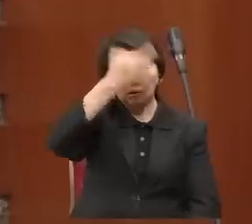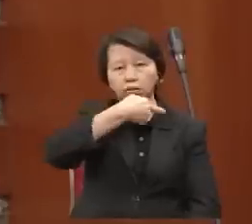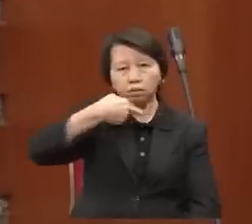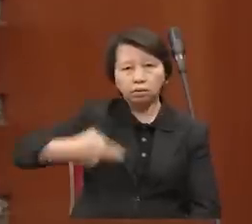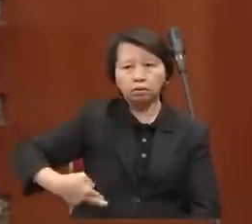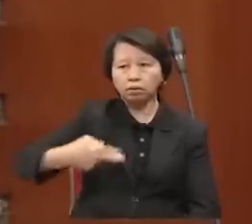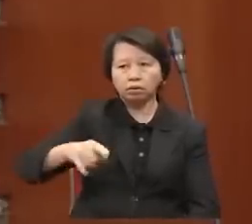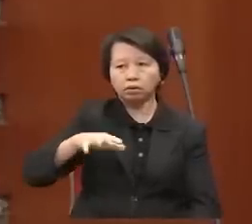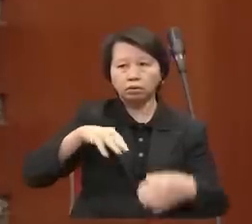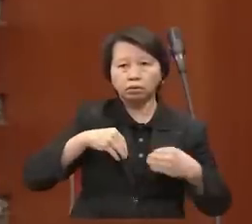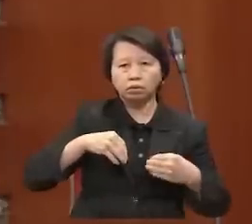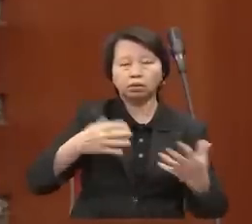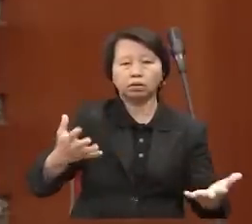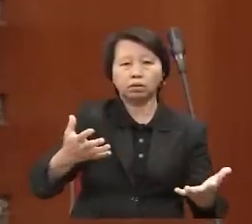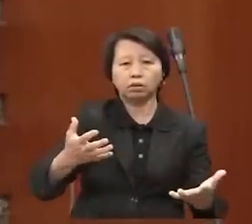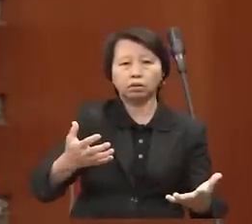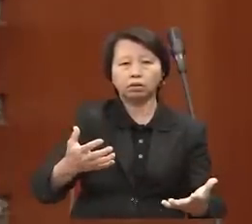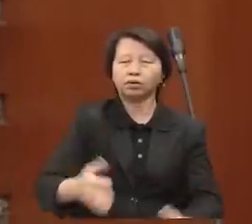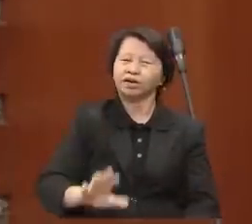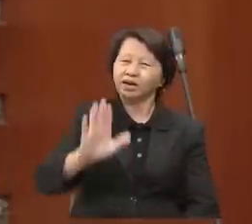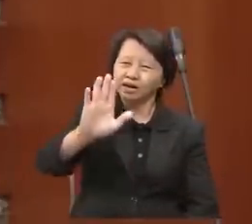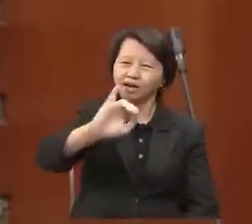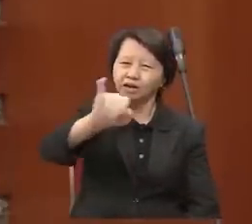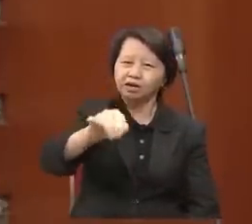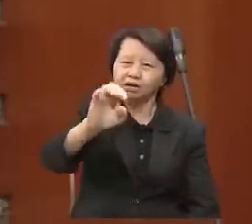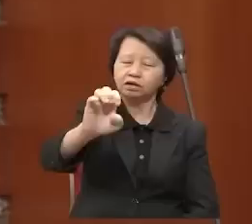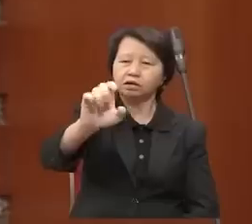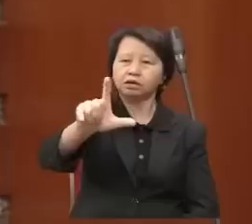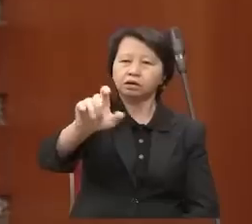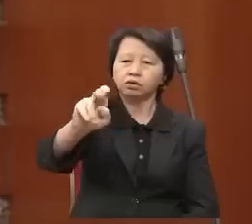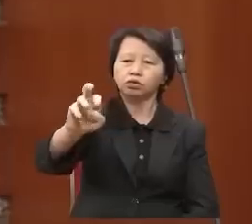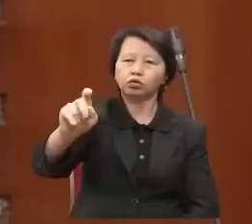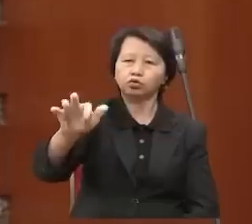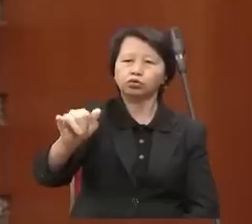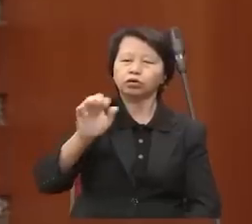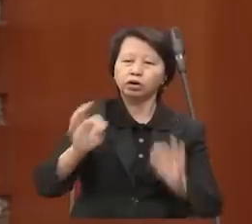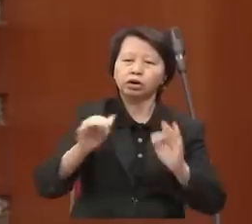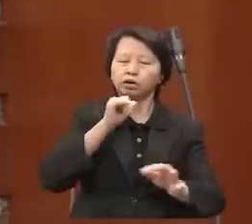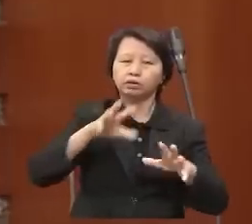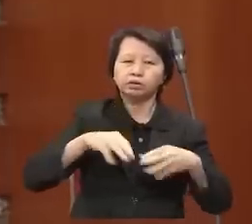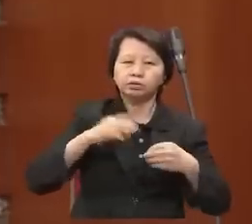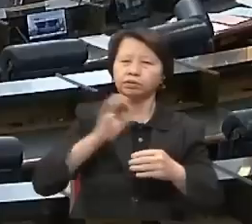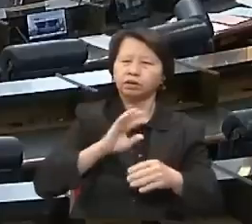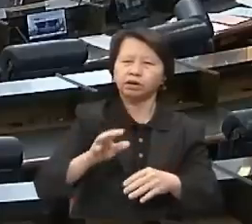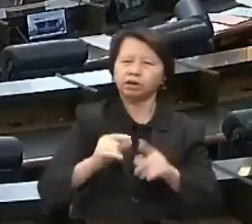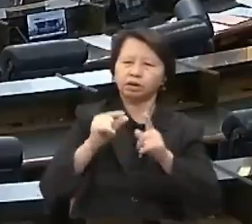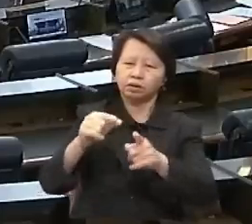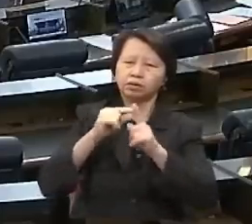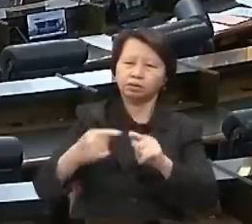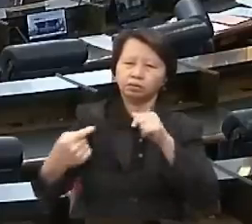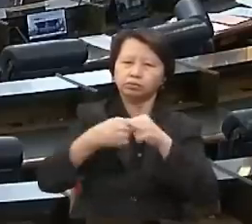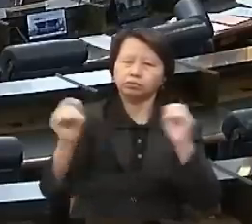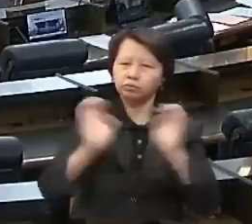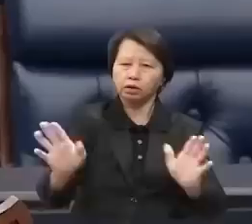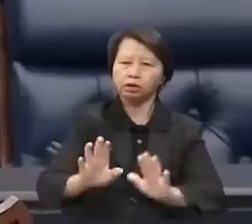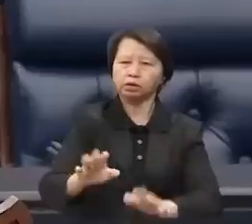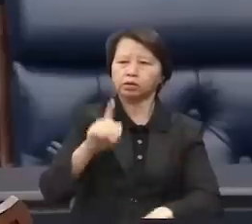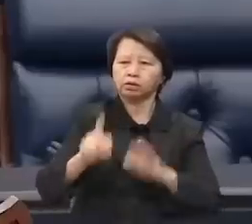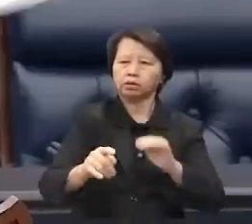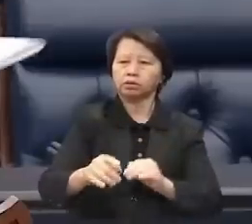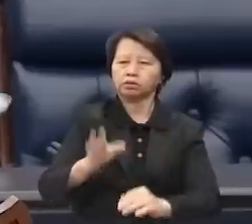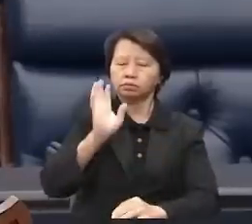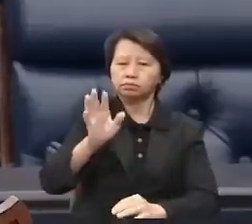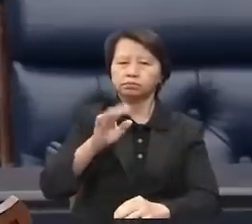di Pertuan Agong telah pindah. Jelutong, kalau tak terima, kalau begitu jangan buat kenyataan menuduh. Kalau tak terima, takkan